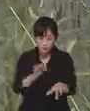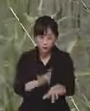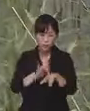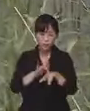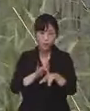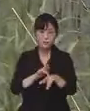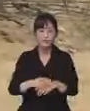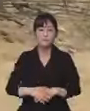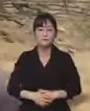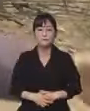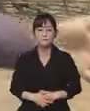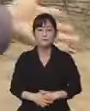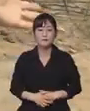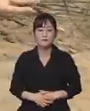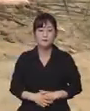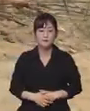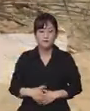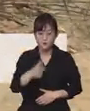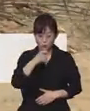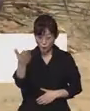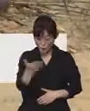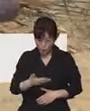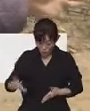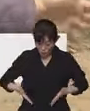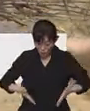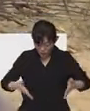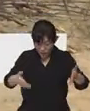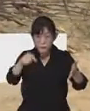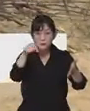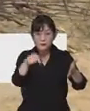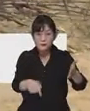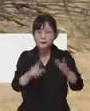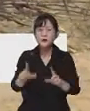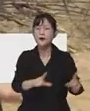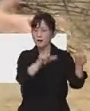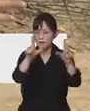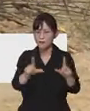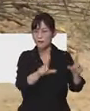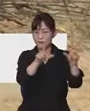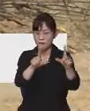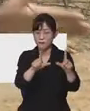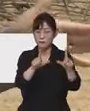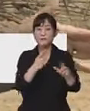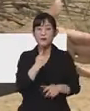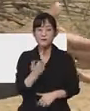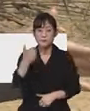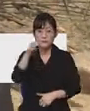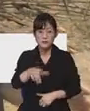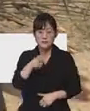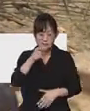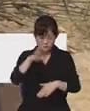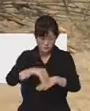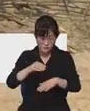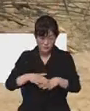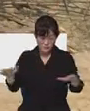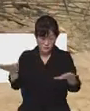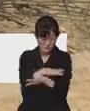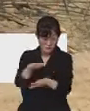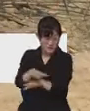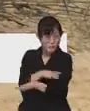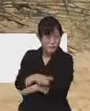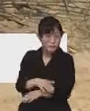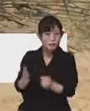감췄습니다. 이 도랑이가 지금 그 서식을 하고 있었는데 이 습지를 메꾸다 보니까